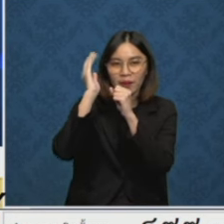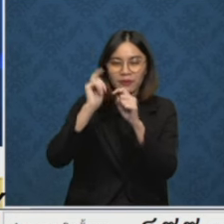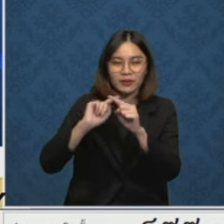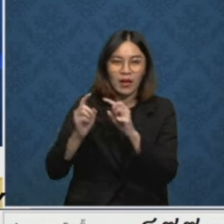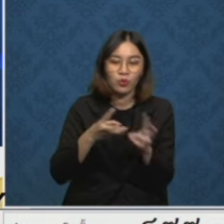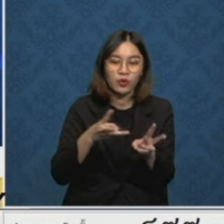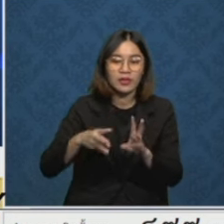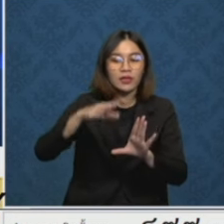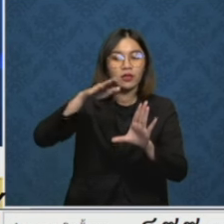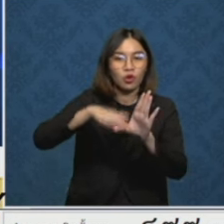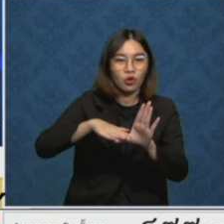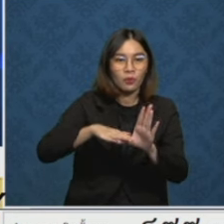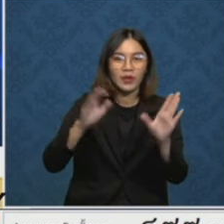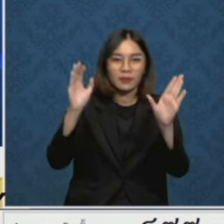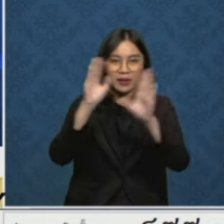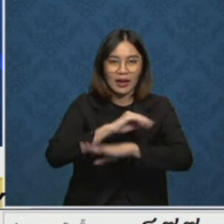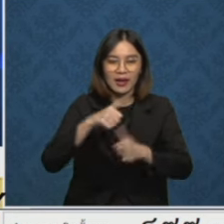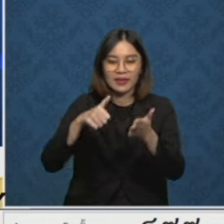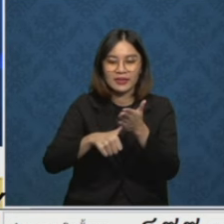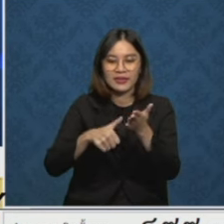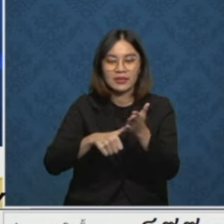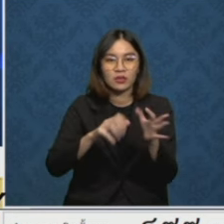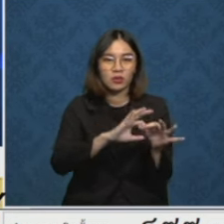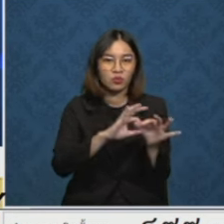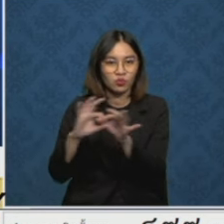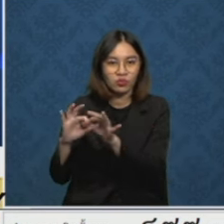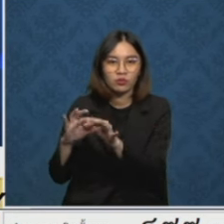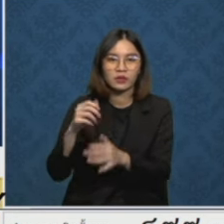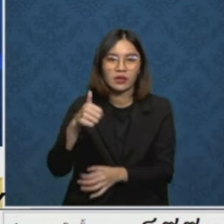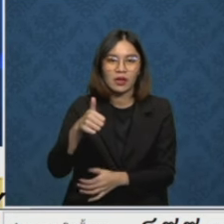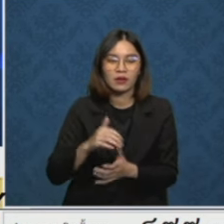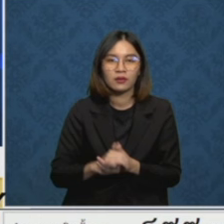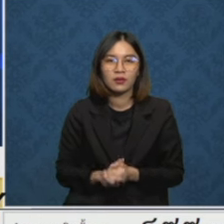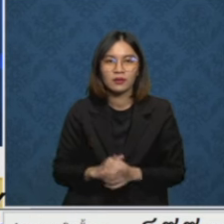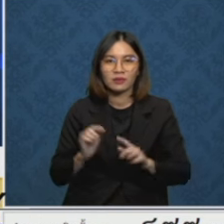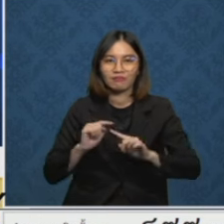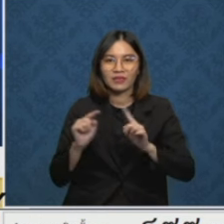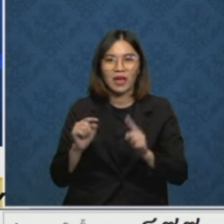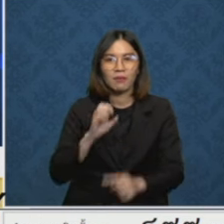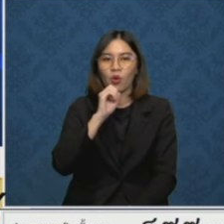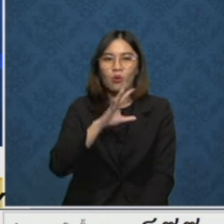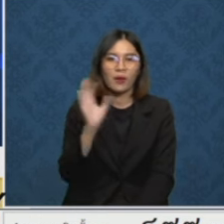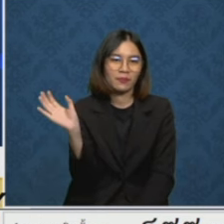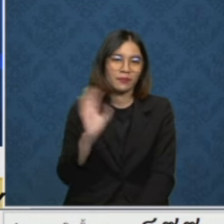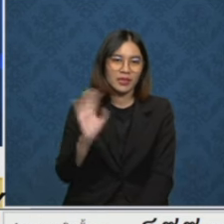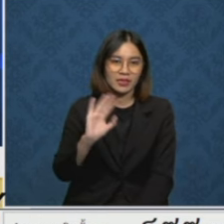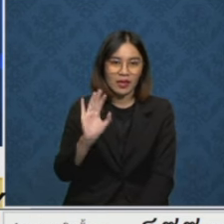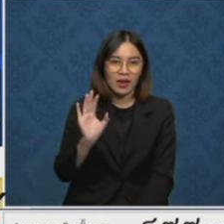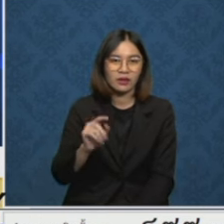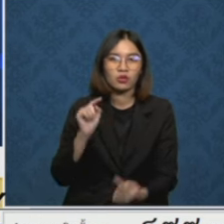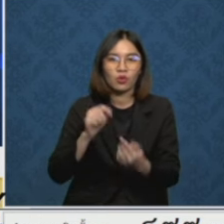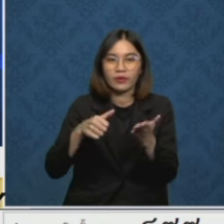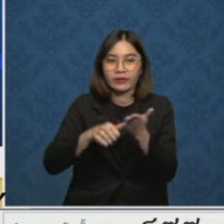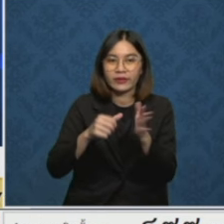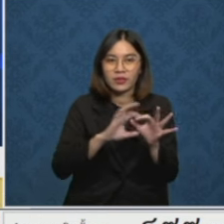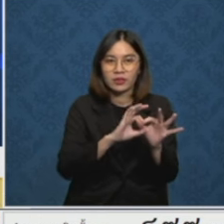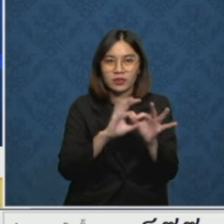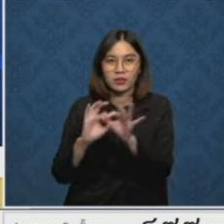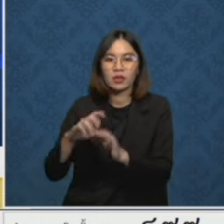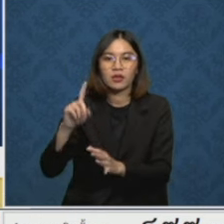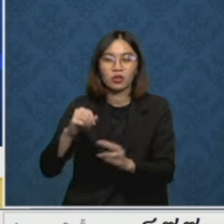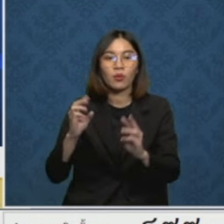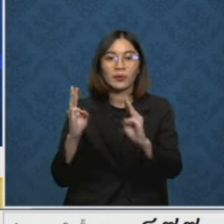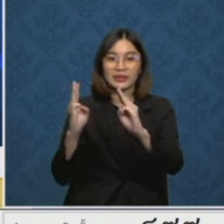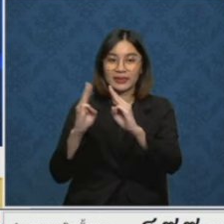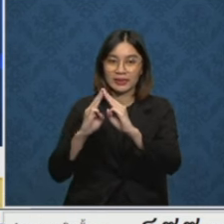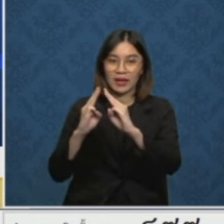ทะเบียนเนี่ยก็ถือว่าเป็นการก่อหนี้ผูกพันแล้วแต่เครื่องบอกว่ามันไม่ใช่ค่ะการก่อหนี้ผูกพันเนี่ยมันต้องเป็นสัญญ